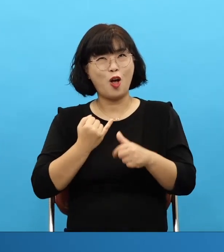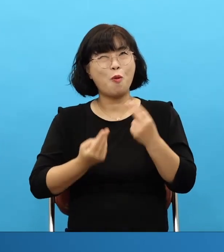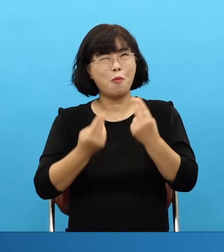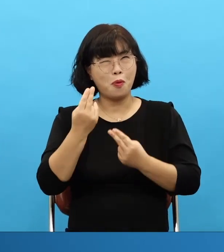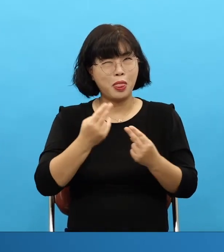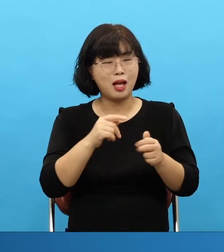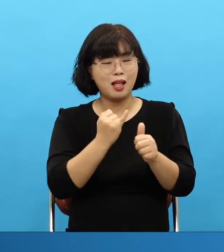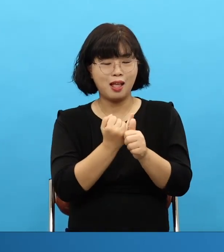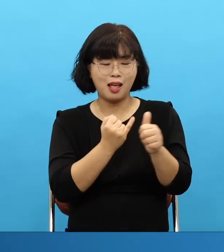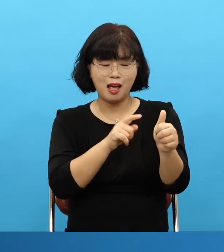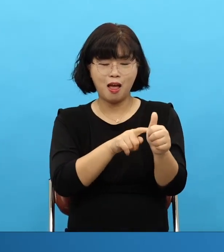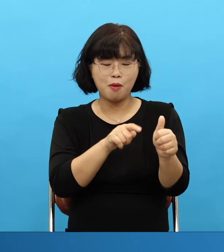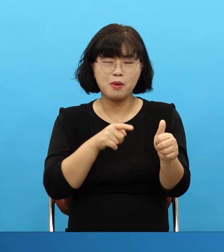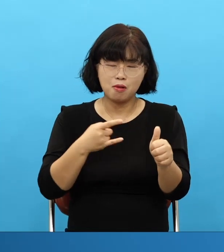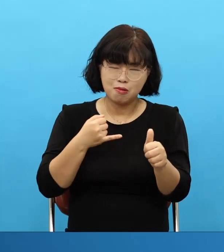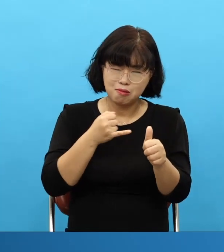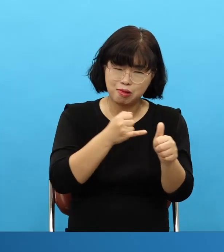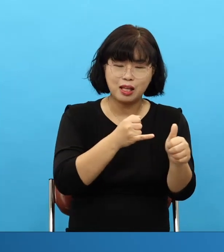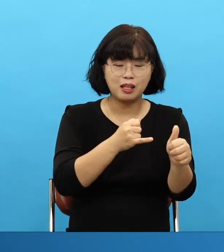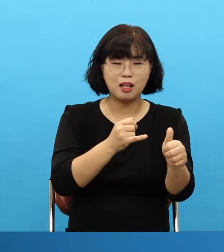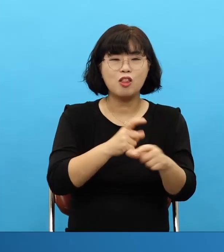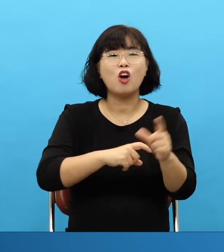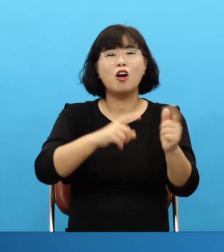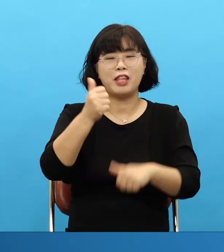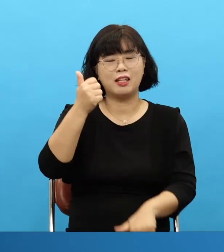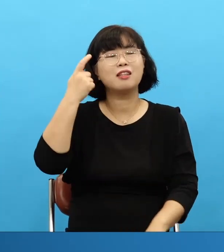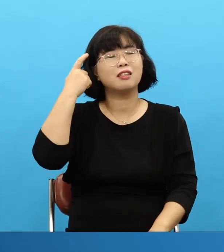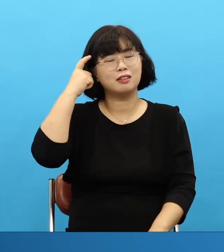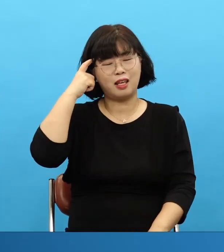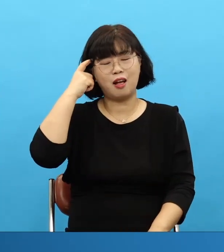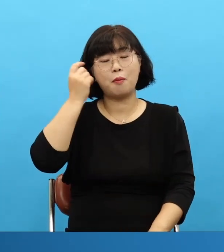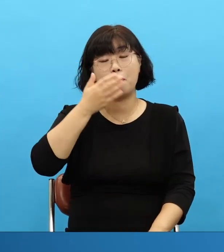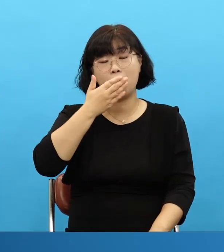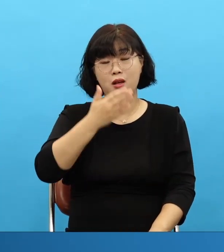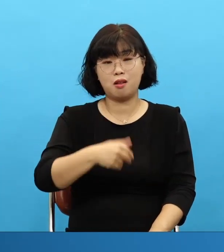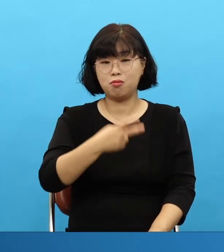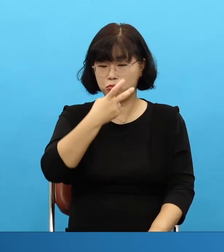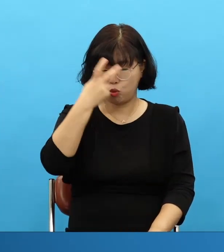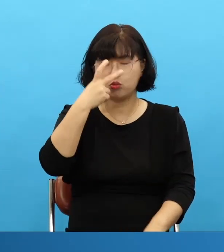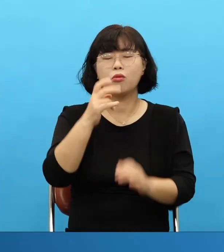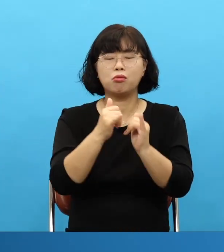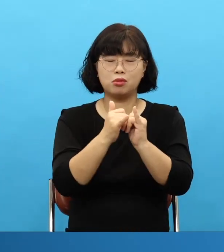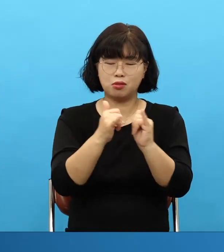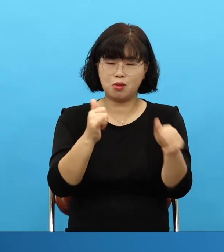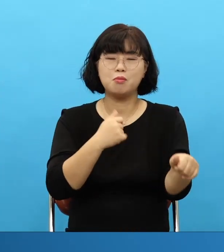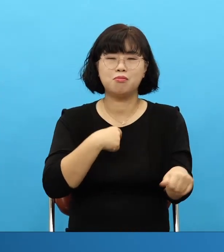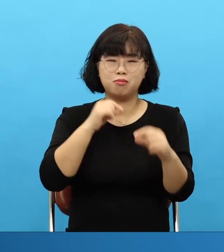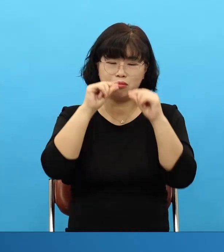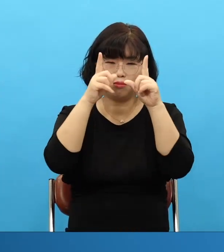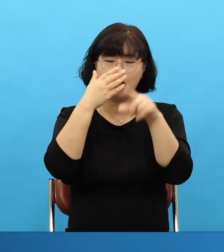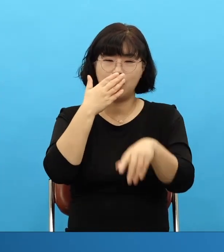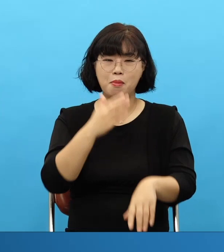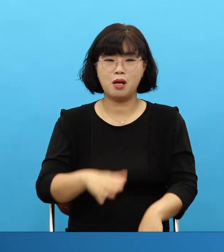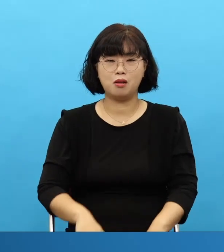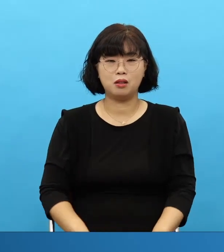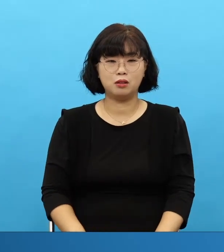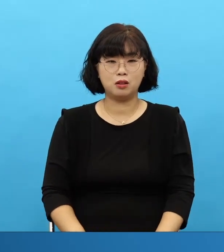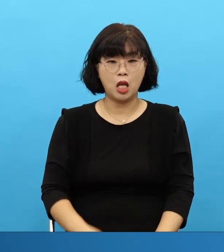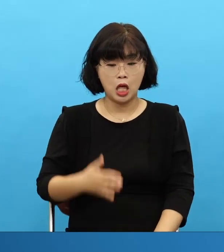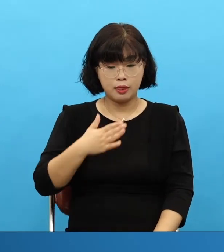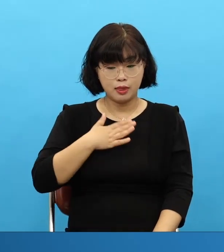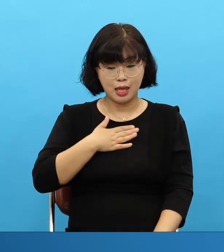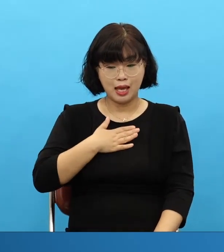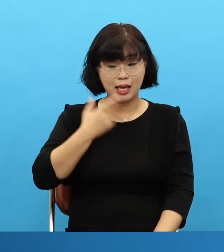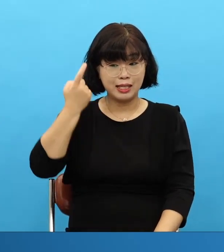will be able to come to the very fast conclusion that we need to be centered on the other person in order for things to be more beneficial for me. 자, 내 생각으로 하는 게